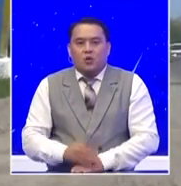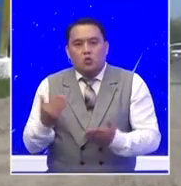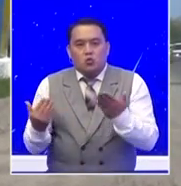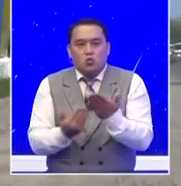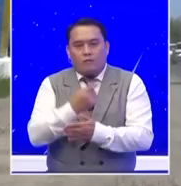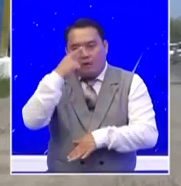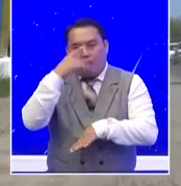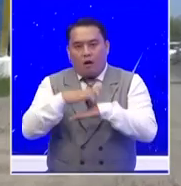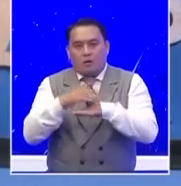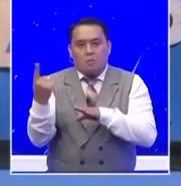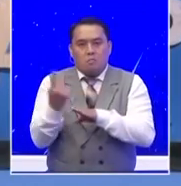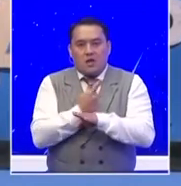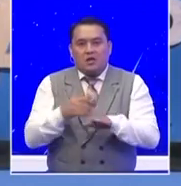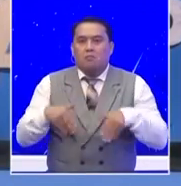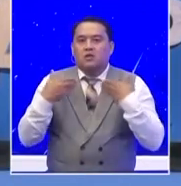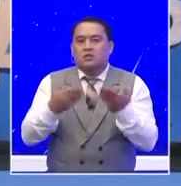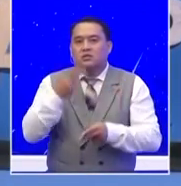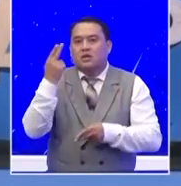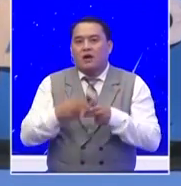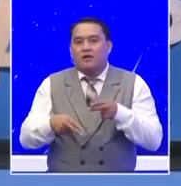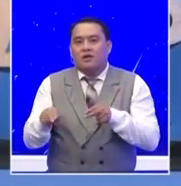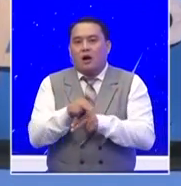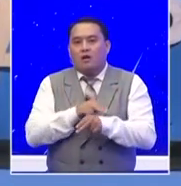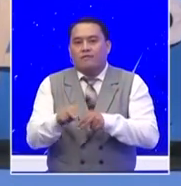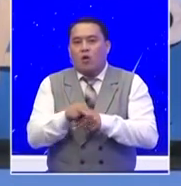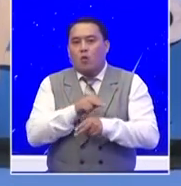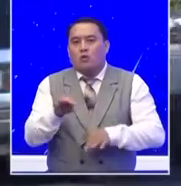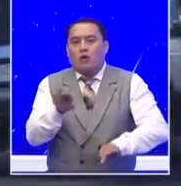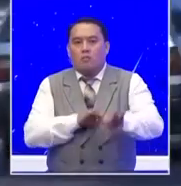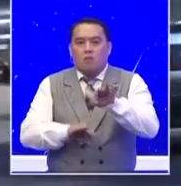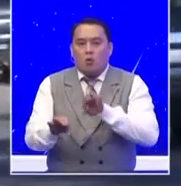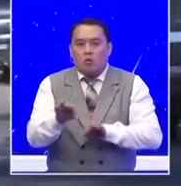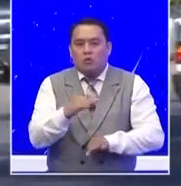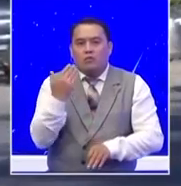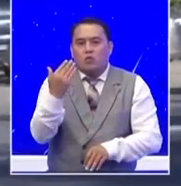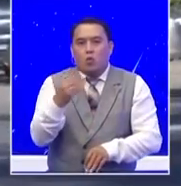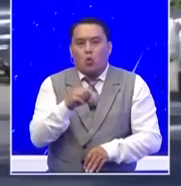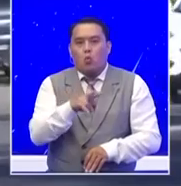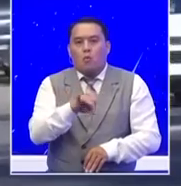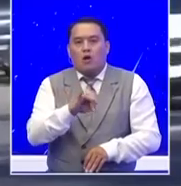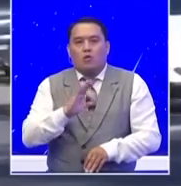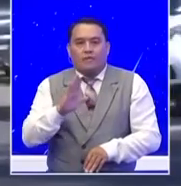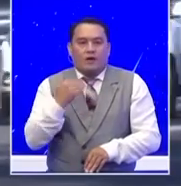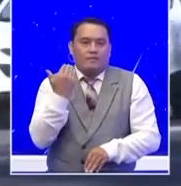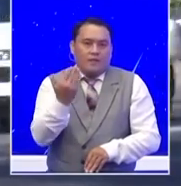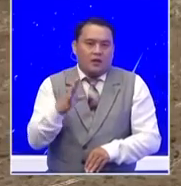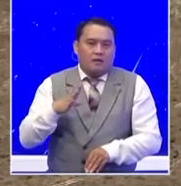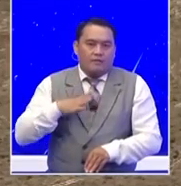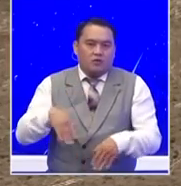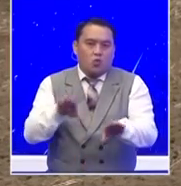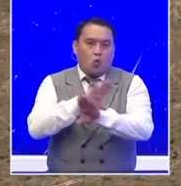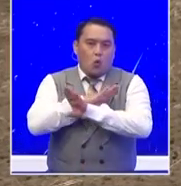Новому акиму района в первую очередь предстоит завершить множество проектов, начатых его предшественником Жоланом Умаровым,